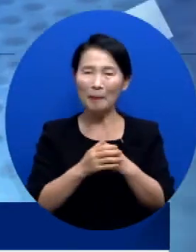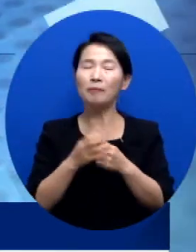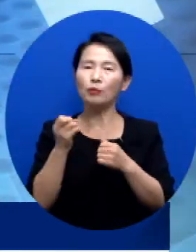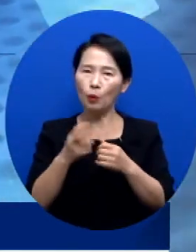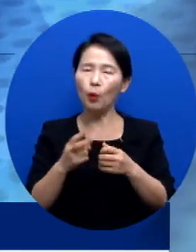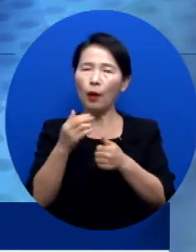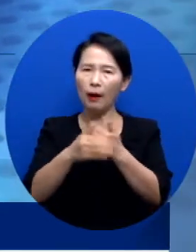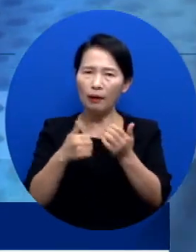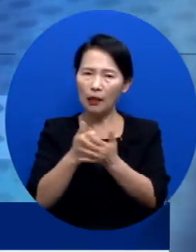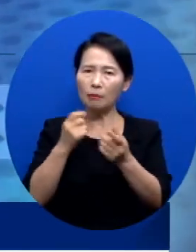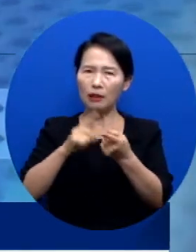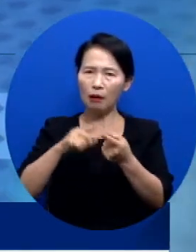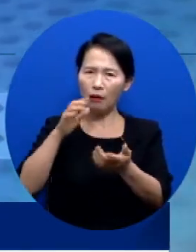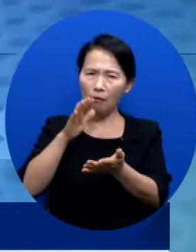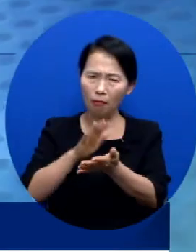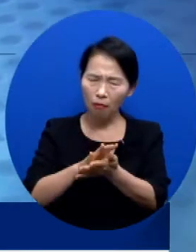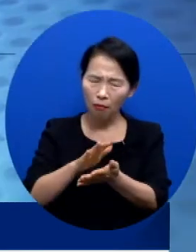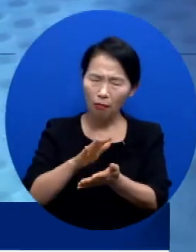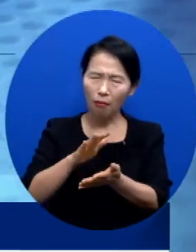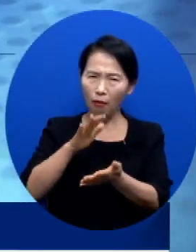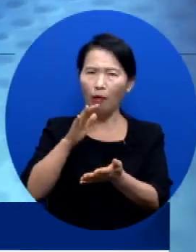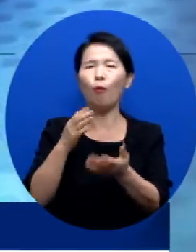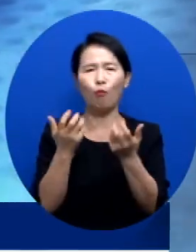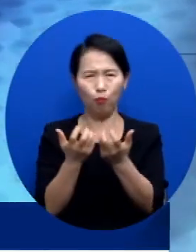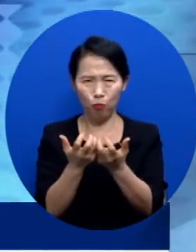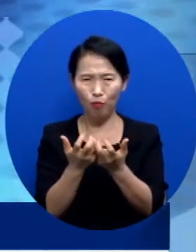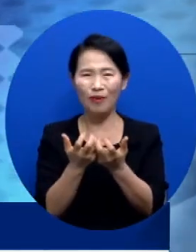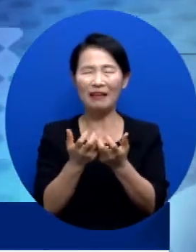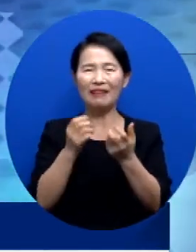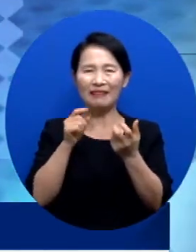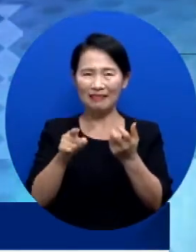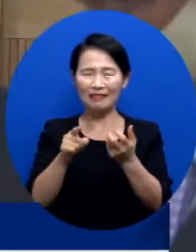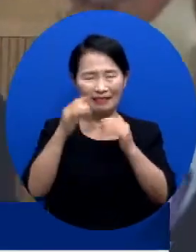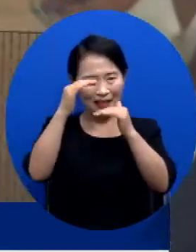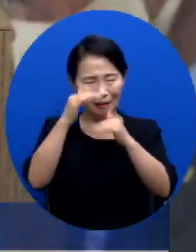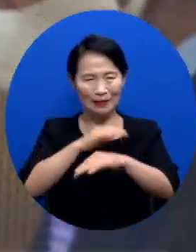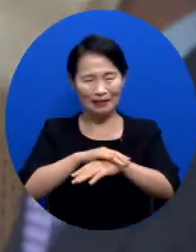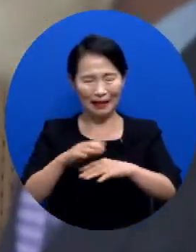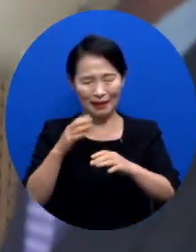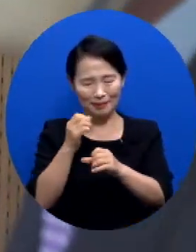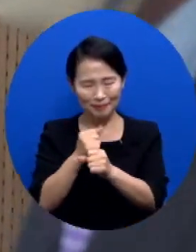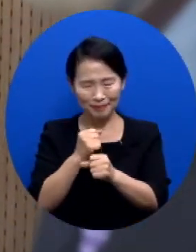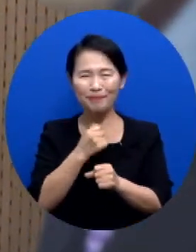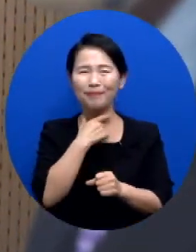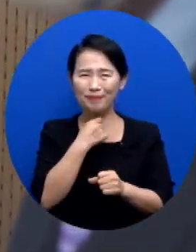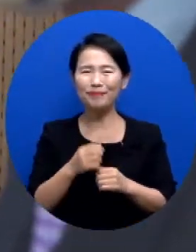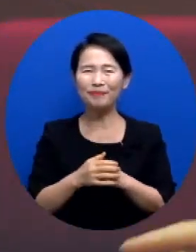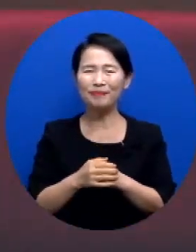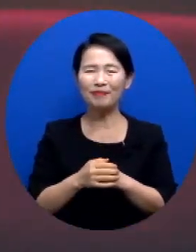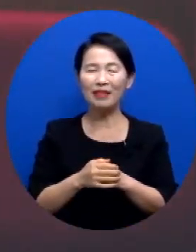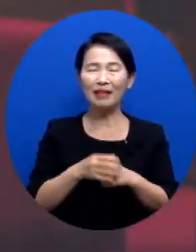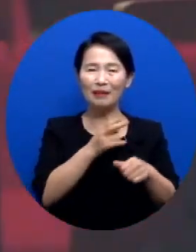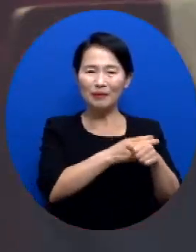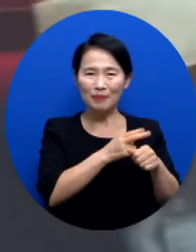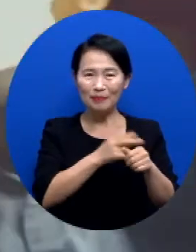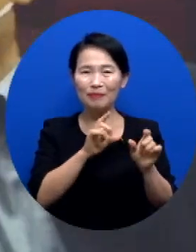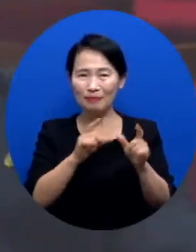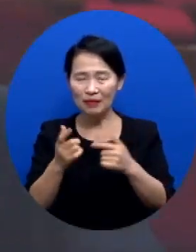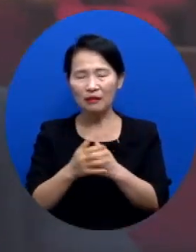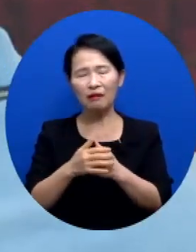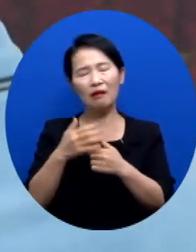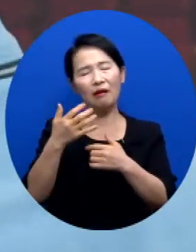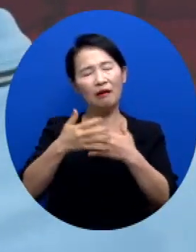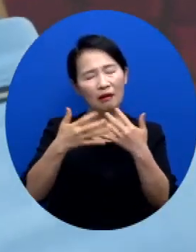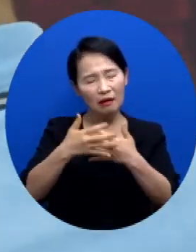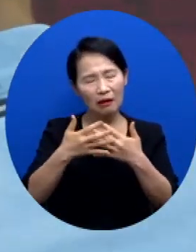대한 어떤 열망에 대한 열망을 조금 전달해드리면 어떨까, 그런 기획 의도가 있어서. 교수진들은 비대면 상황이 이어지면서